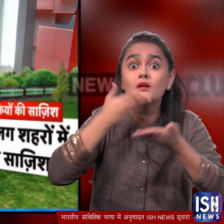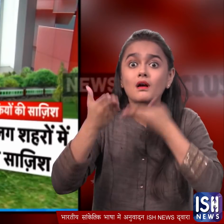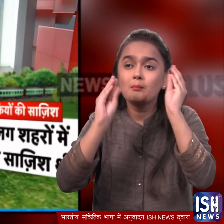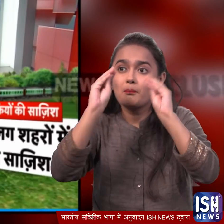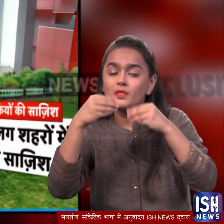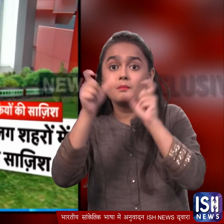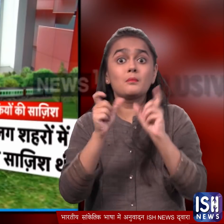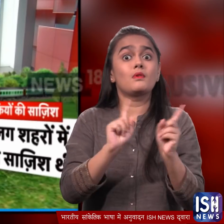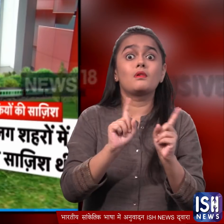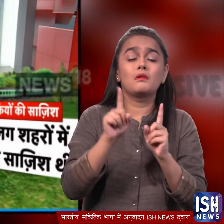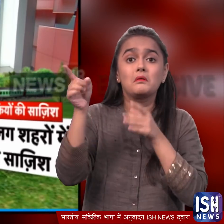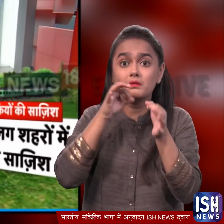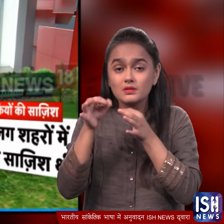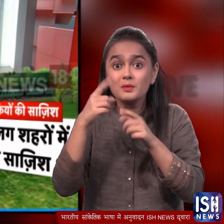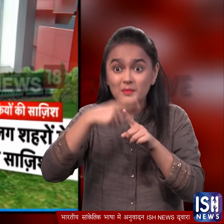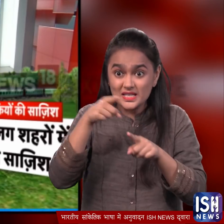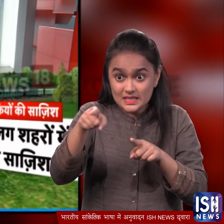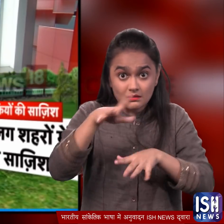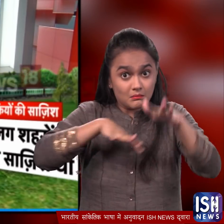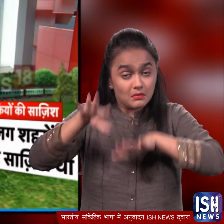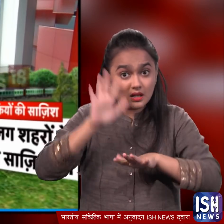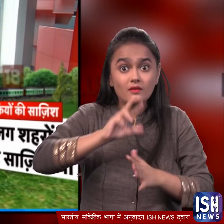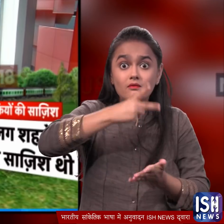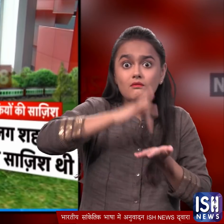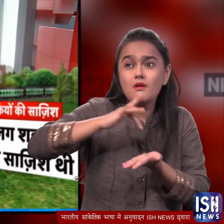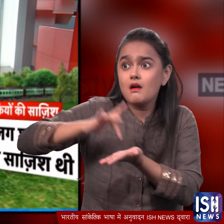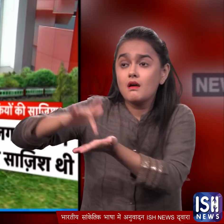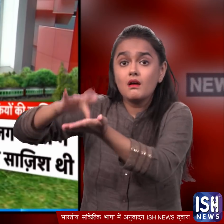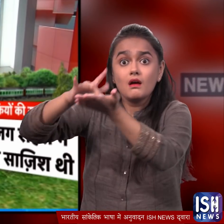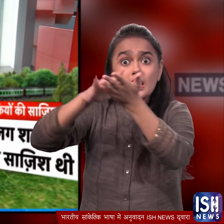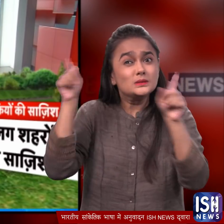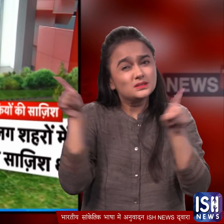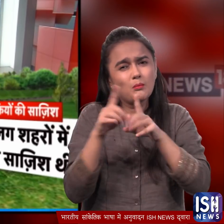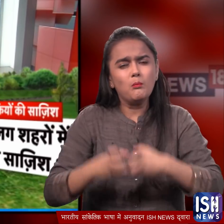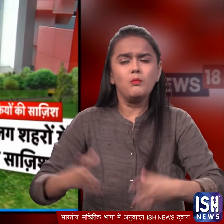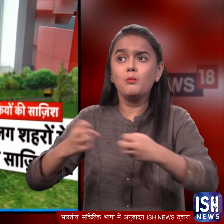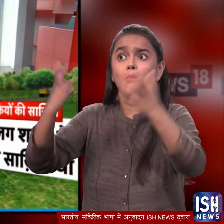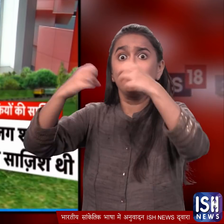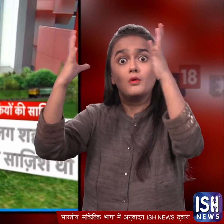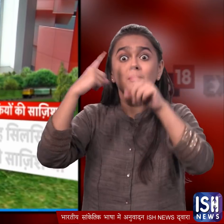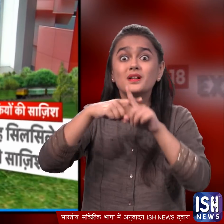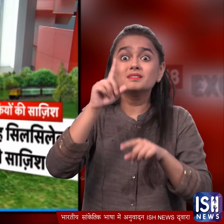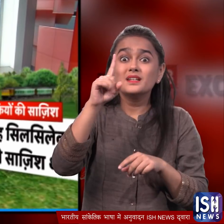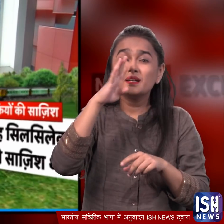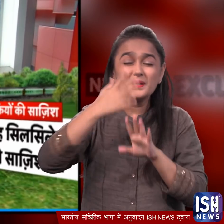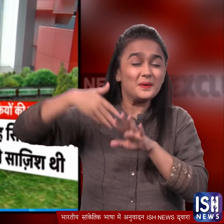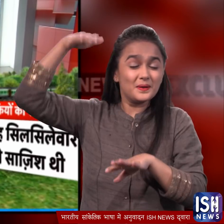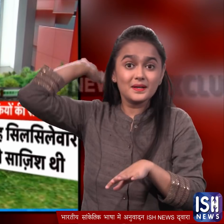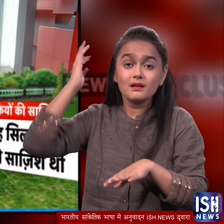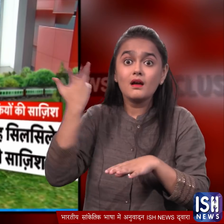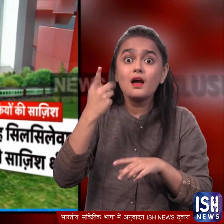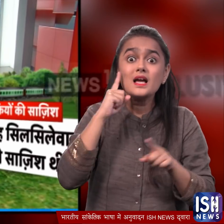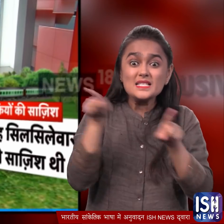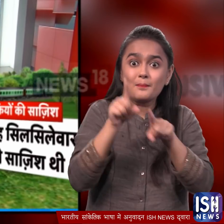पूछताछ में ये चौंकाने वाली बात भी पता चली कि इनकी अलग अलग शहरों में पहुंचने की योजना थी और फिर वहां 1993 की